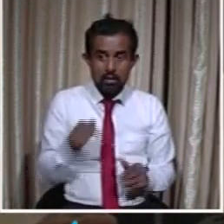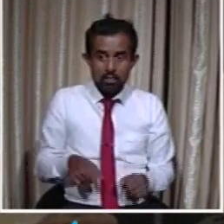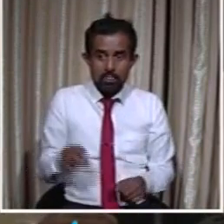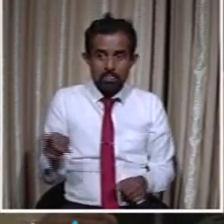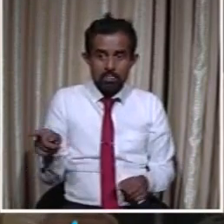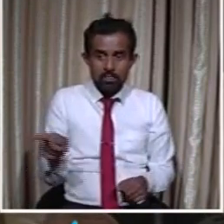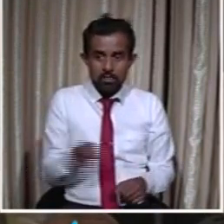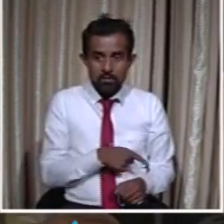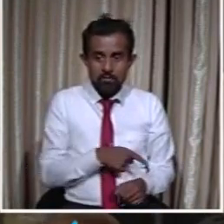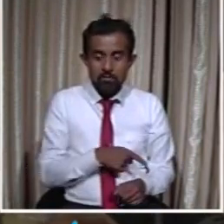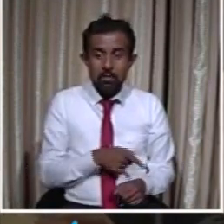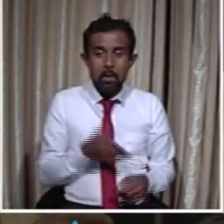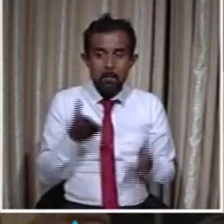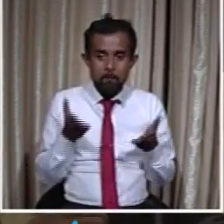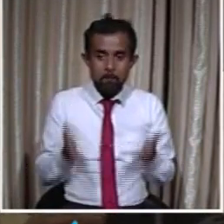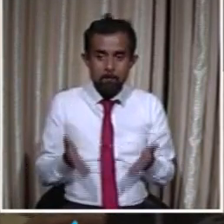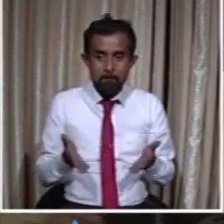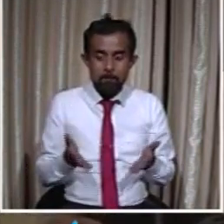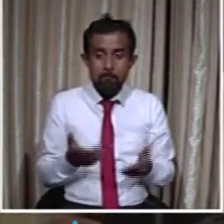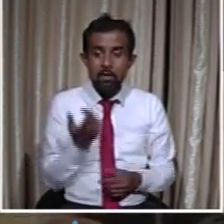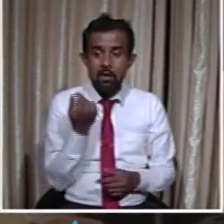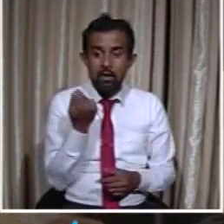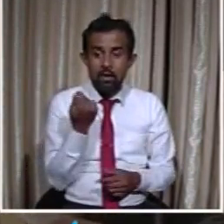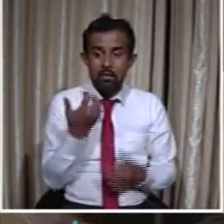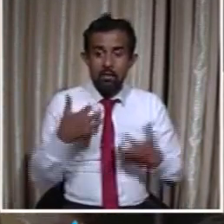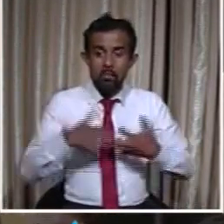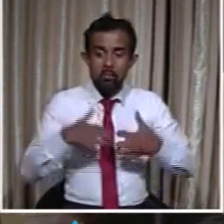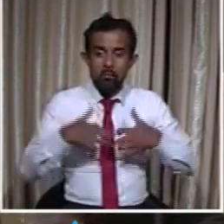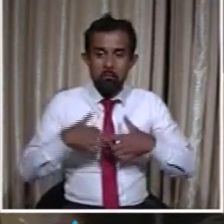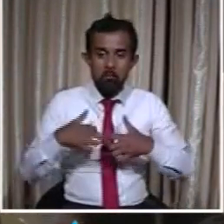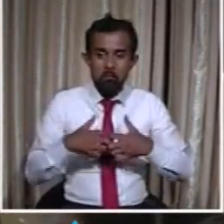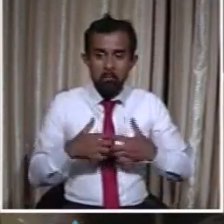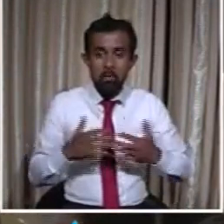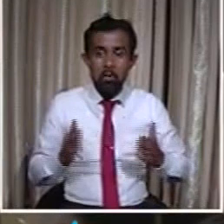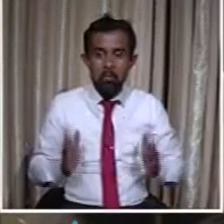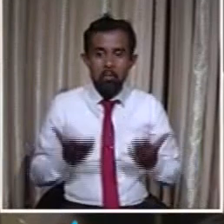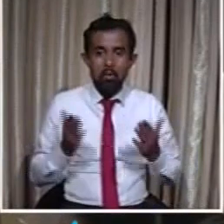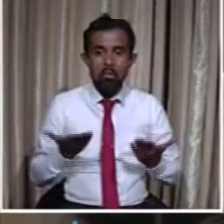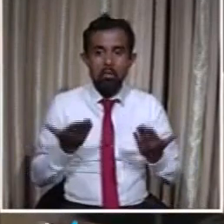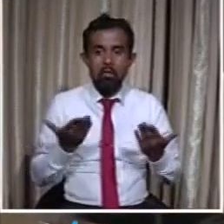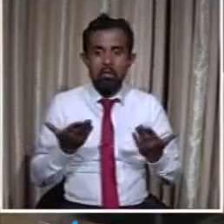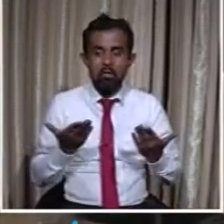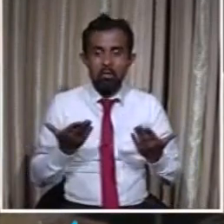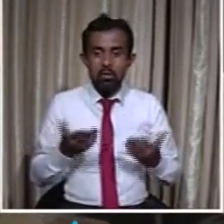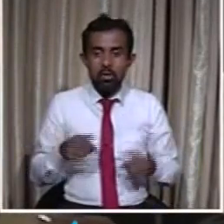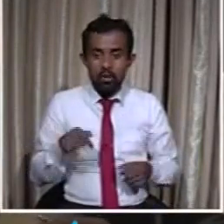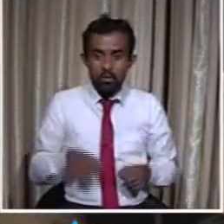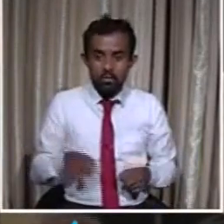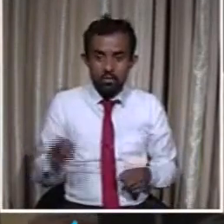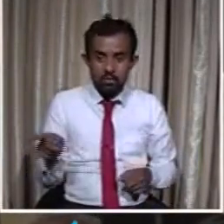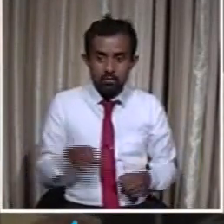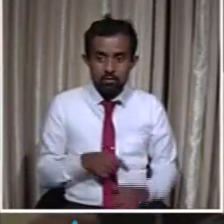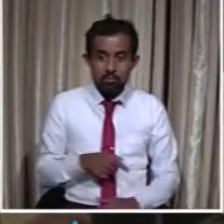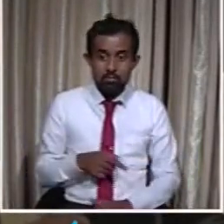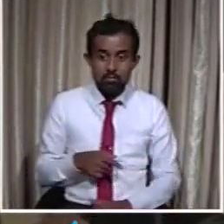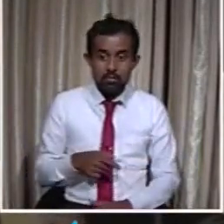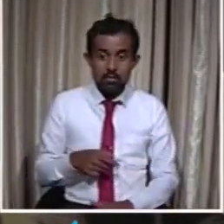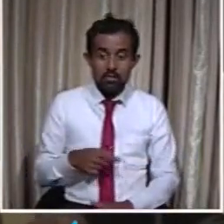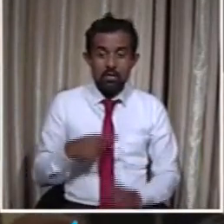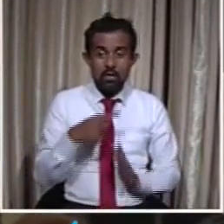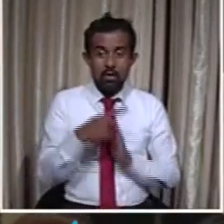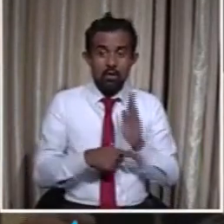விரோதமற்ற செயல்பாடுகள் மூலமாகத்தான் இன்று இந்த நாடு சர்வதேச நாடுகளிடம் கடன்